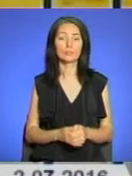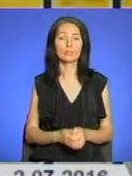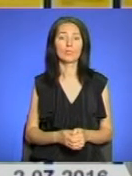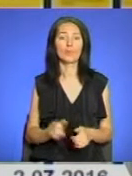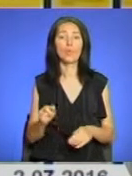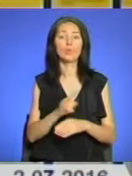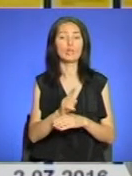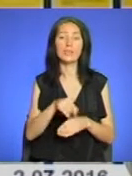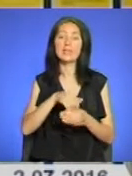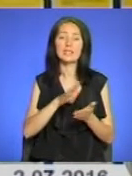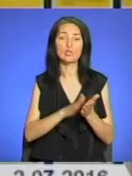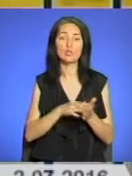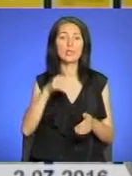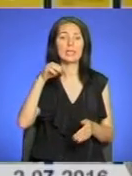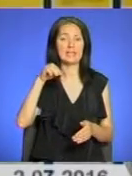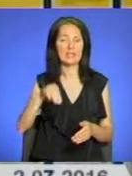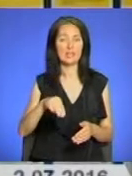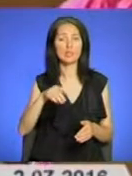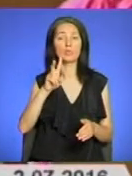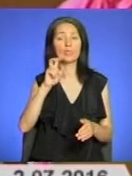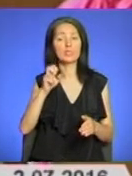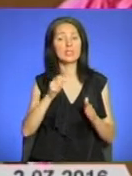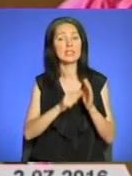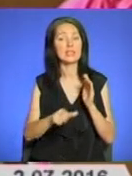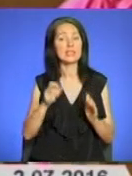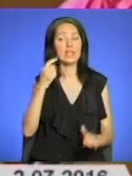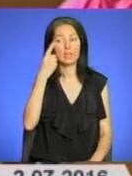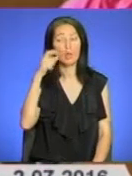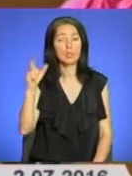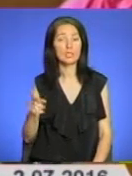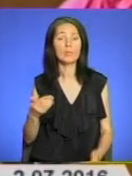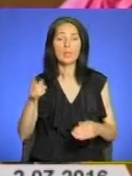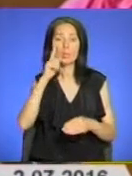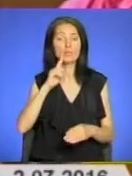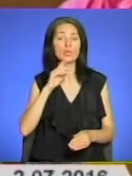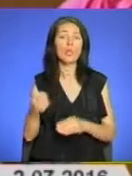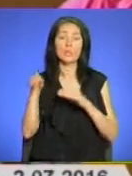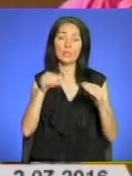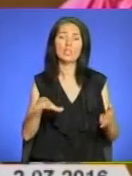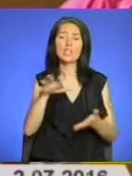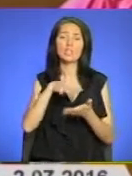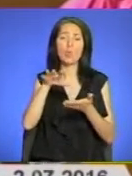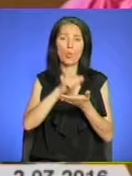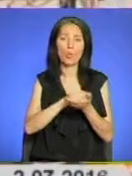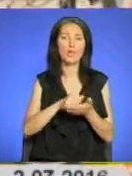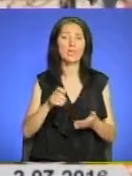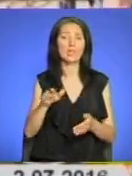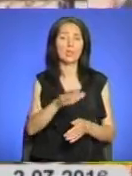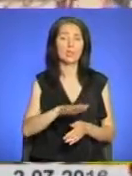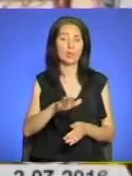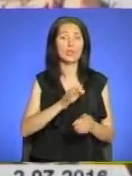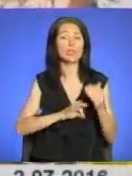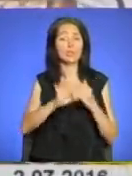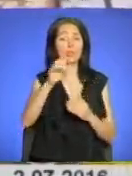У Тернополі зареєстровано 1260 осіб тимчасово переміщених з окупованих територій сходу країни. Серед